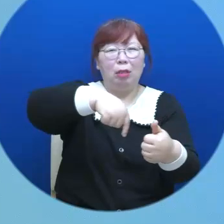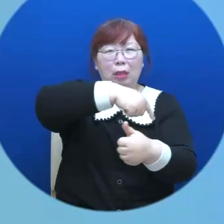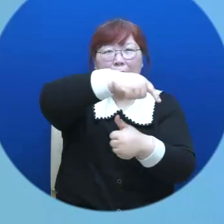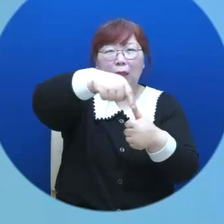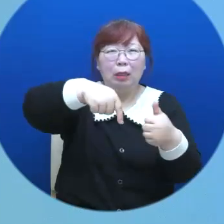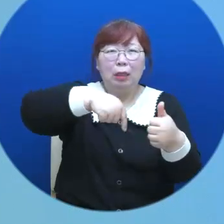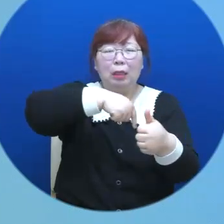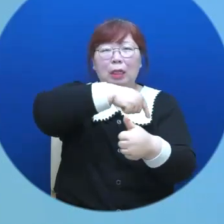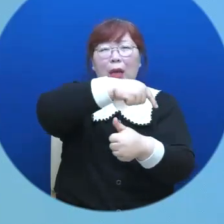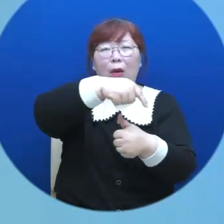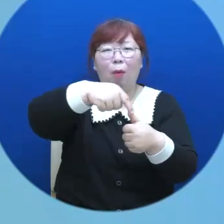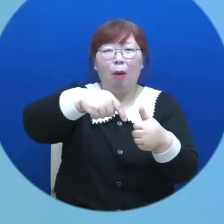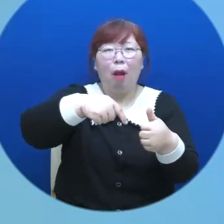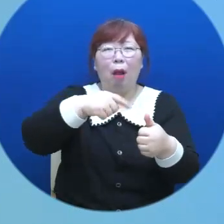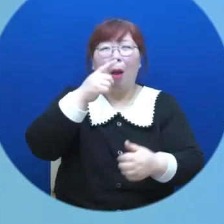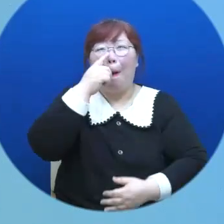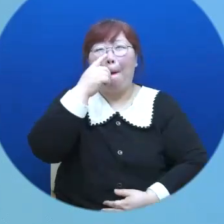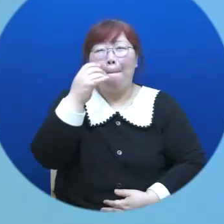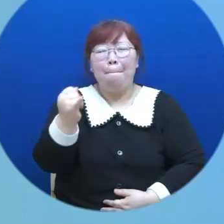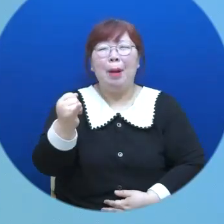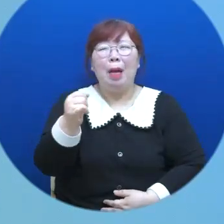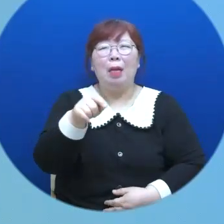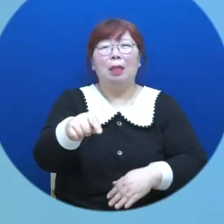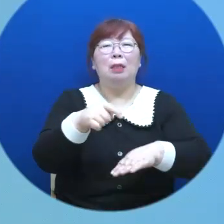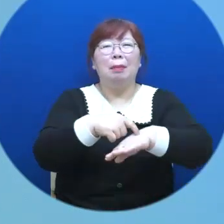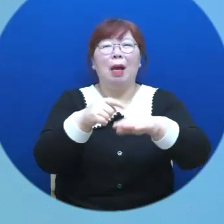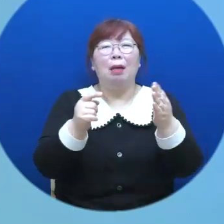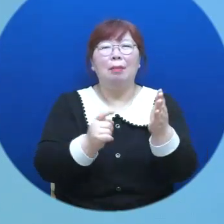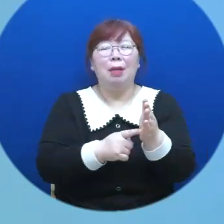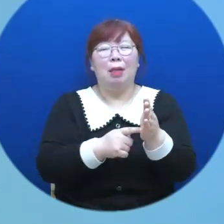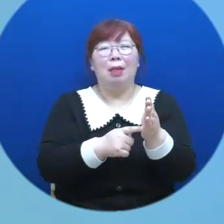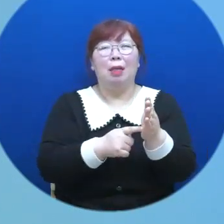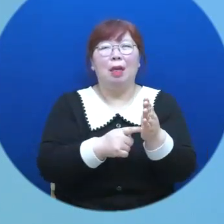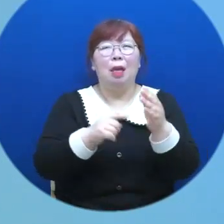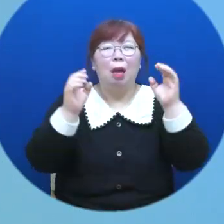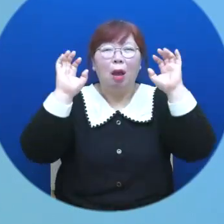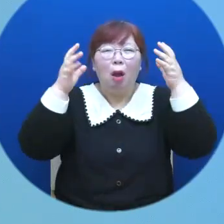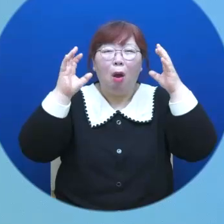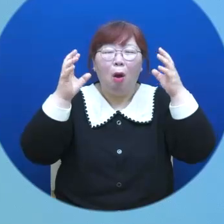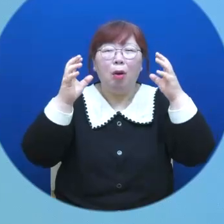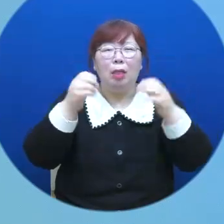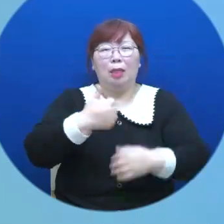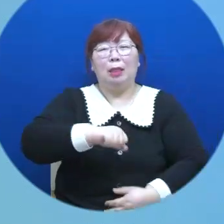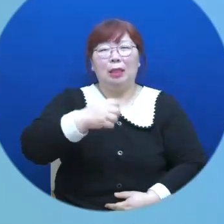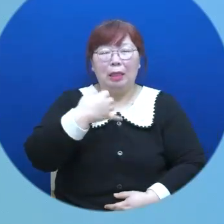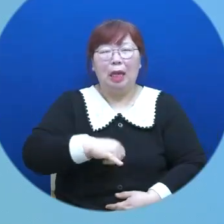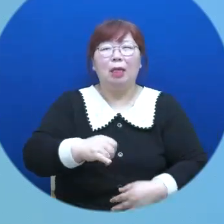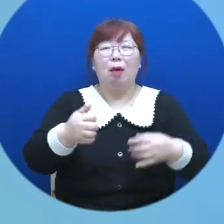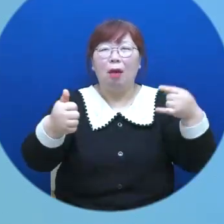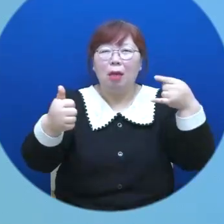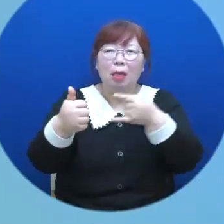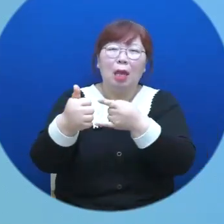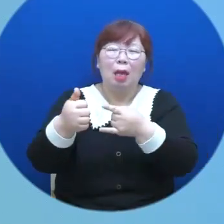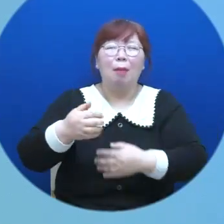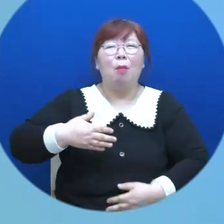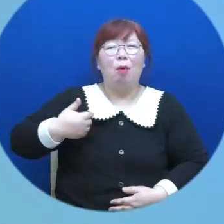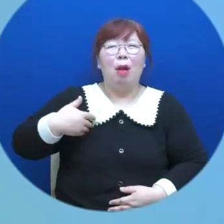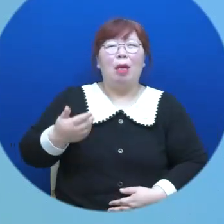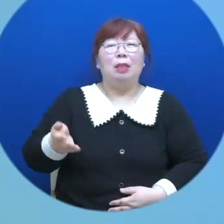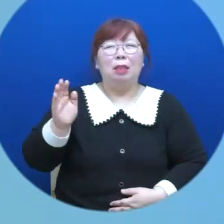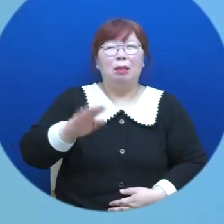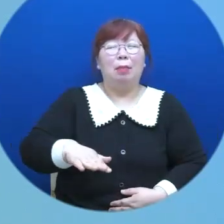형편, 그 어머님의 그 마음, 어린 자기에게 몰랐지만 무의식